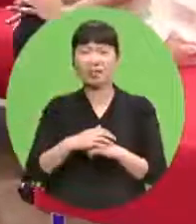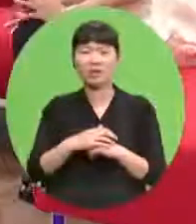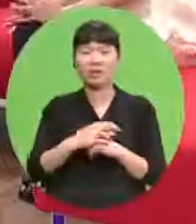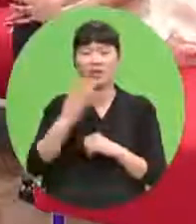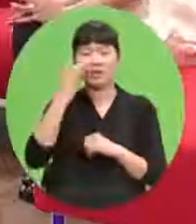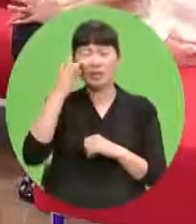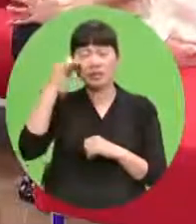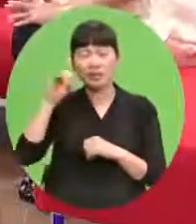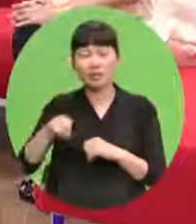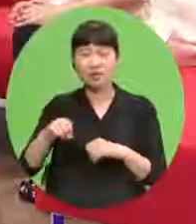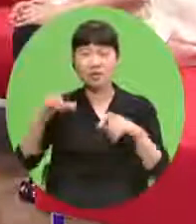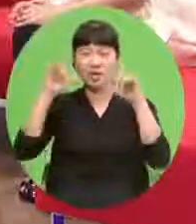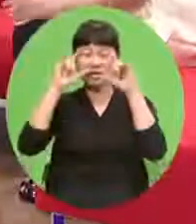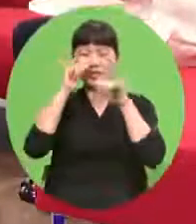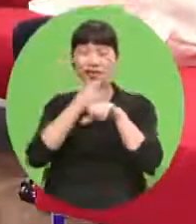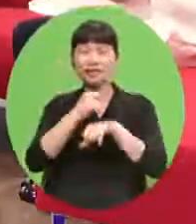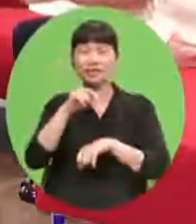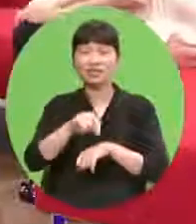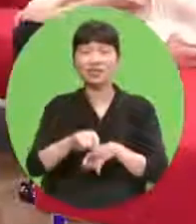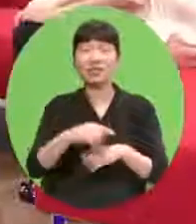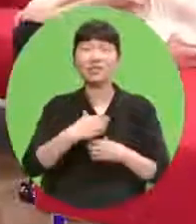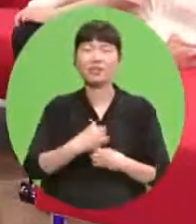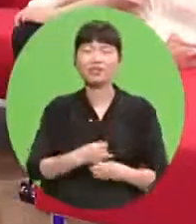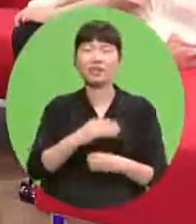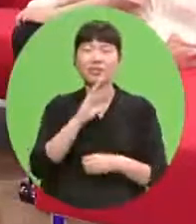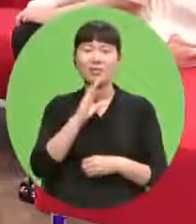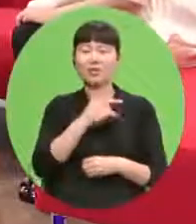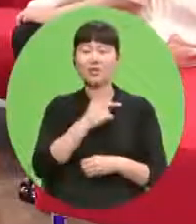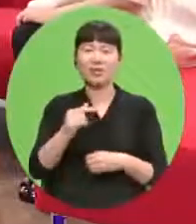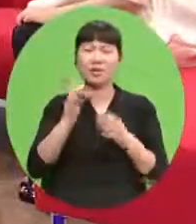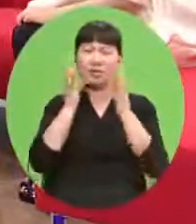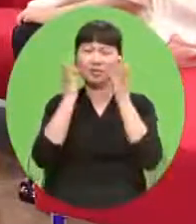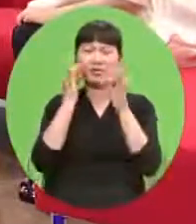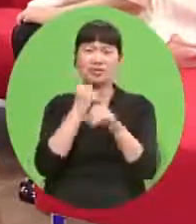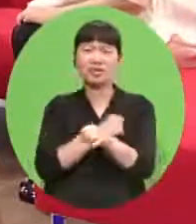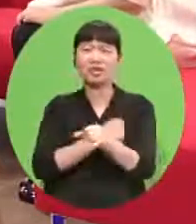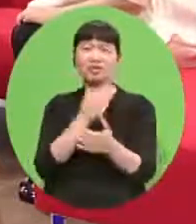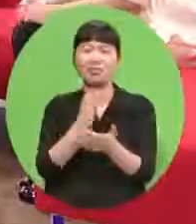벗고 안경 쓰는 게 그냥 그게 편하게 너무 애쓰지 말고 좋을 것 같습니다.